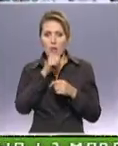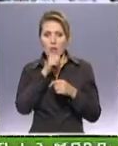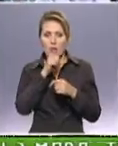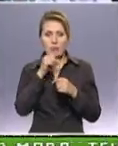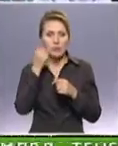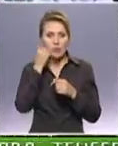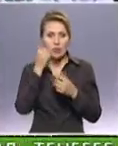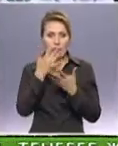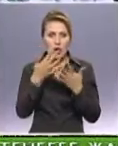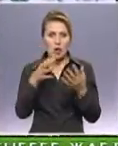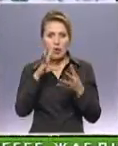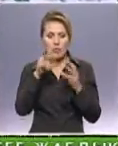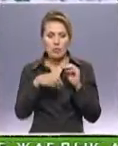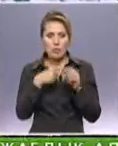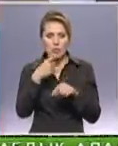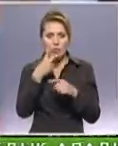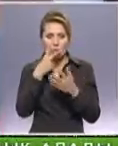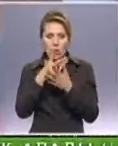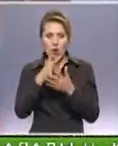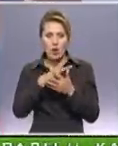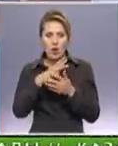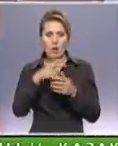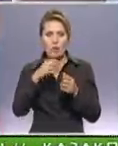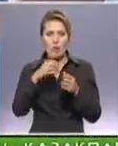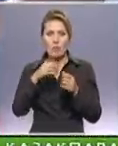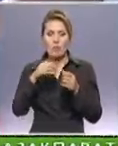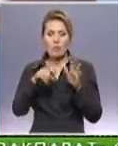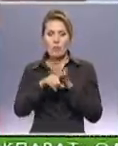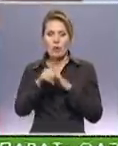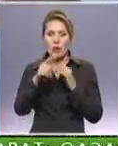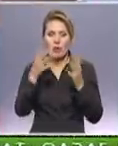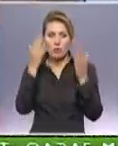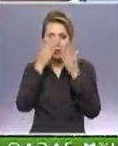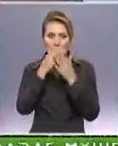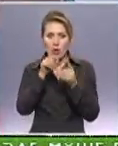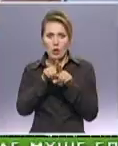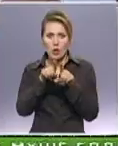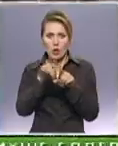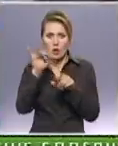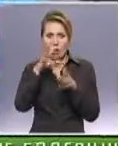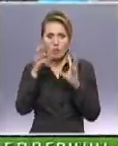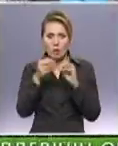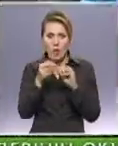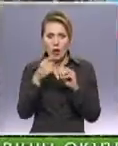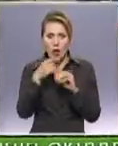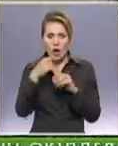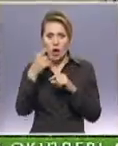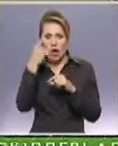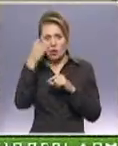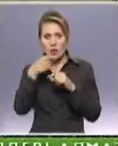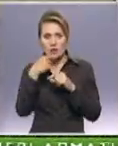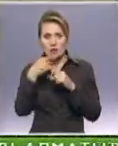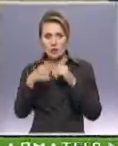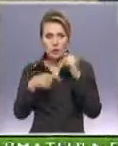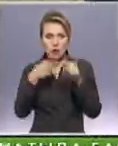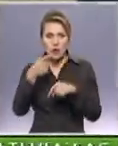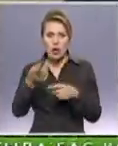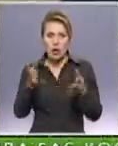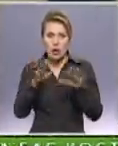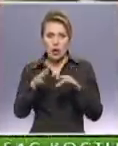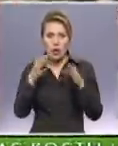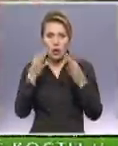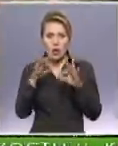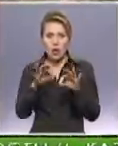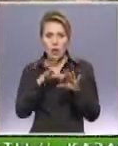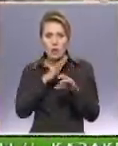айтып, жал құйрығы тұлданған тұлпарға бата жасаудан басталды. Бұл да салтты сабақтаудың дәстүрді дәріптеудің әдісі. Ел тәуелсіздігін